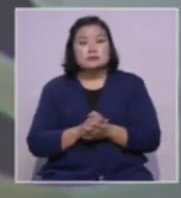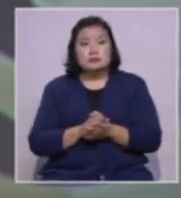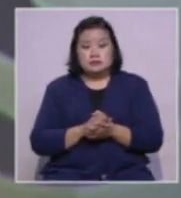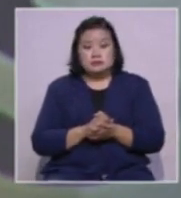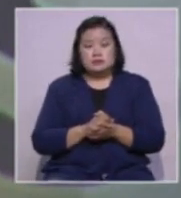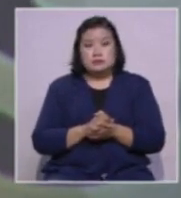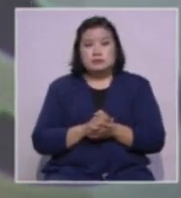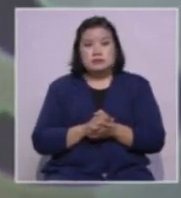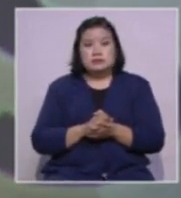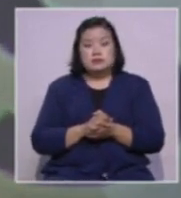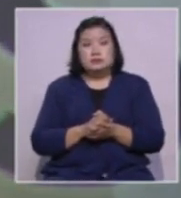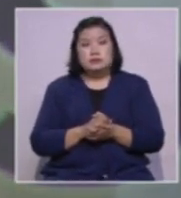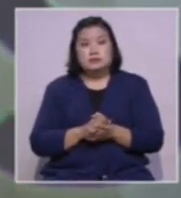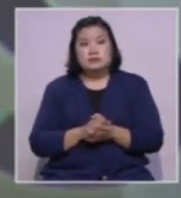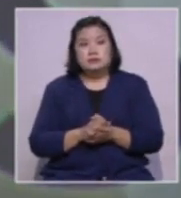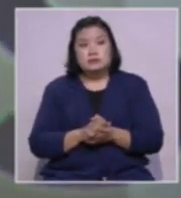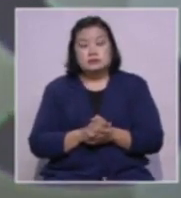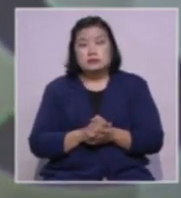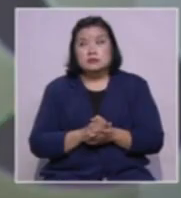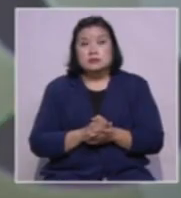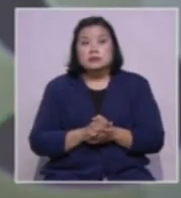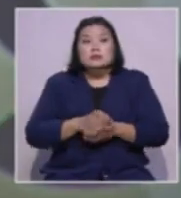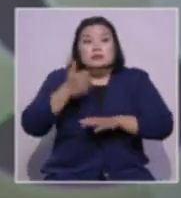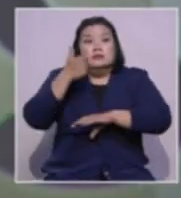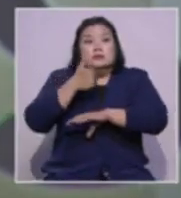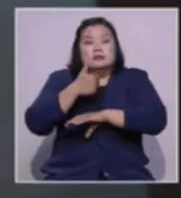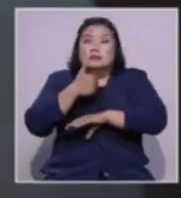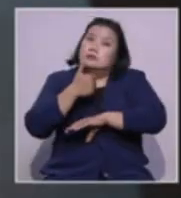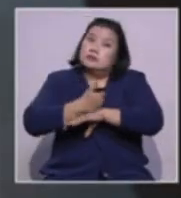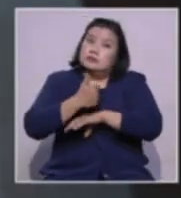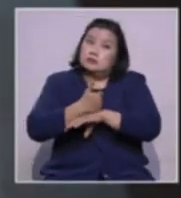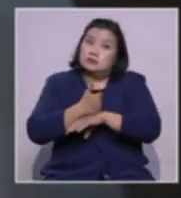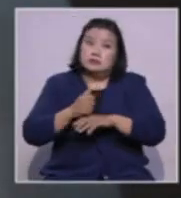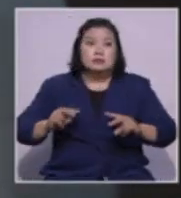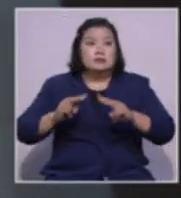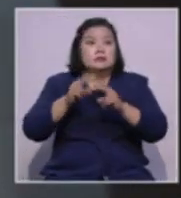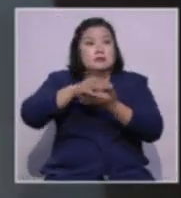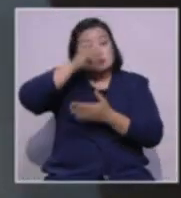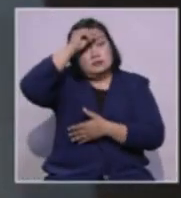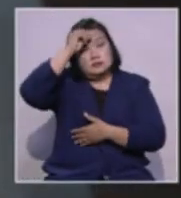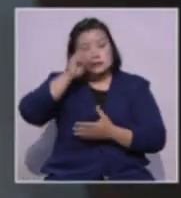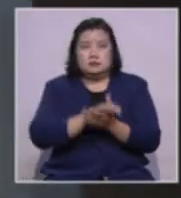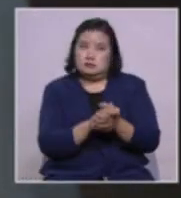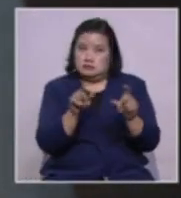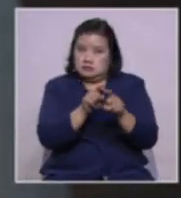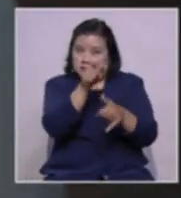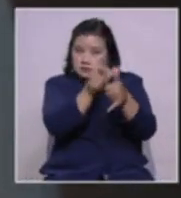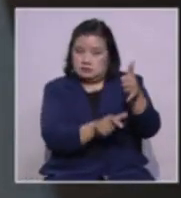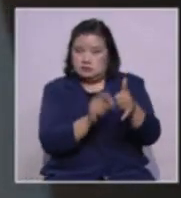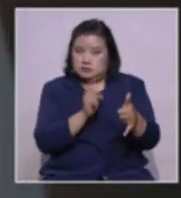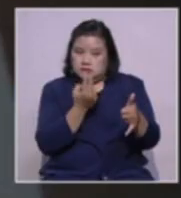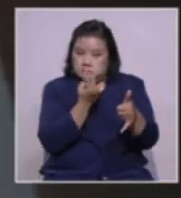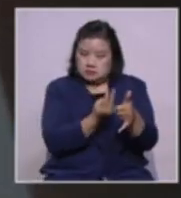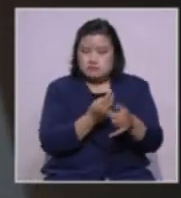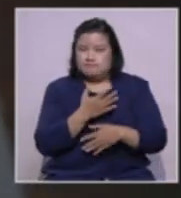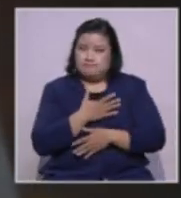จารย์ ครับ คุณณัฐพลทิพย์สุวรรณเนี่ยนะคร ับ รัฐมนตรีกระทรวงศึกษาน ี่จริงๆก็เป็นอีกคนหนึ่งที่น่าจะล่อเป้า เราเป้าในแง่ที่มีผลประโยชน์ทับ